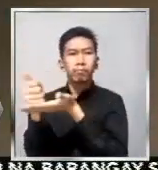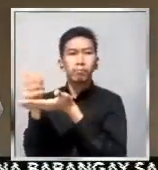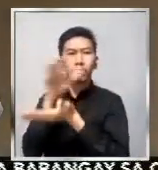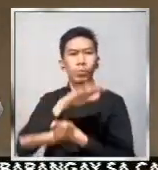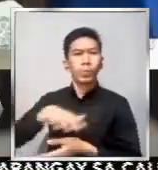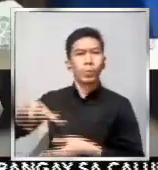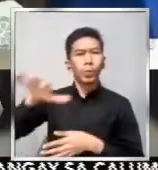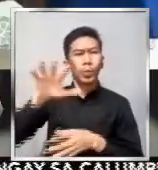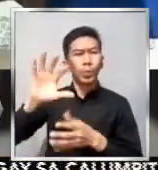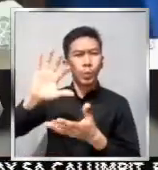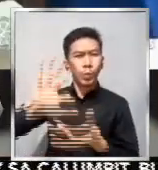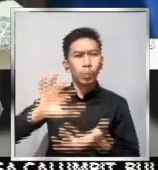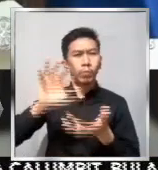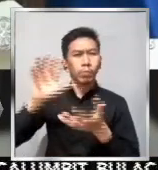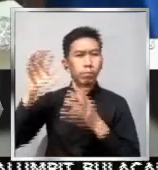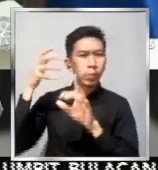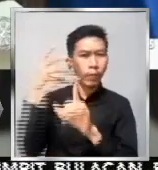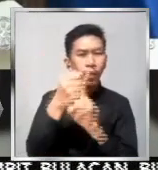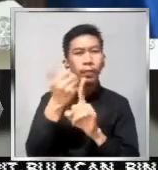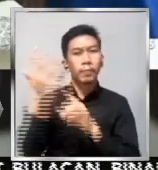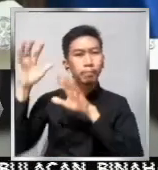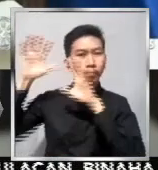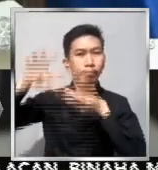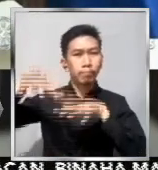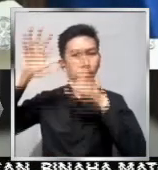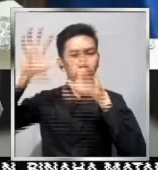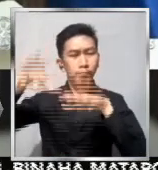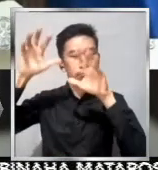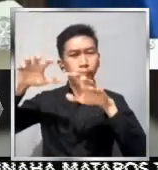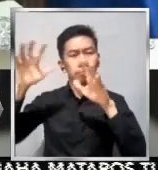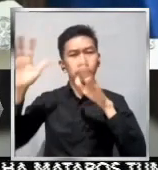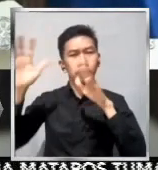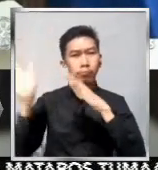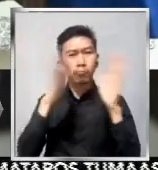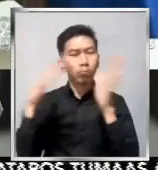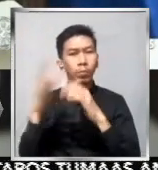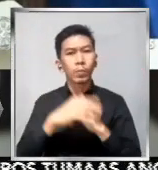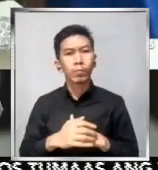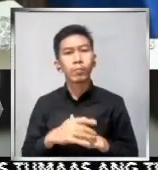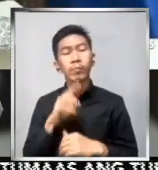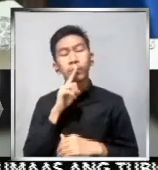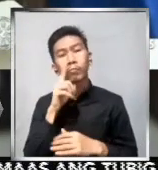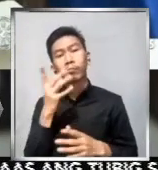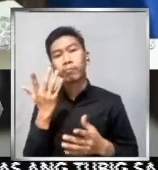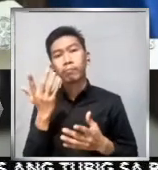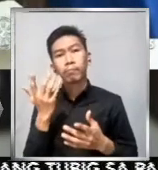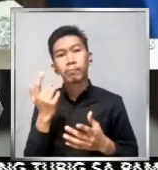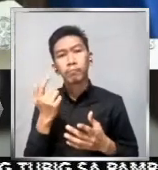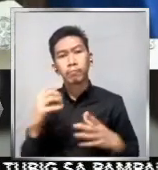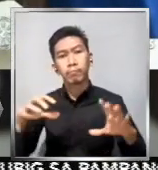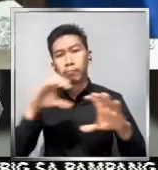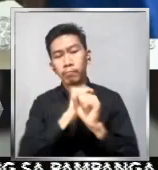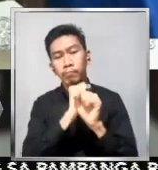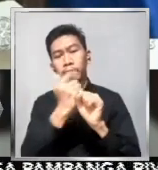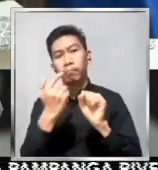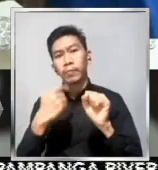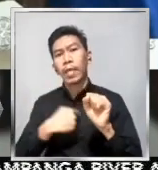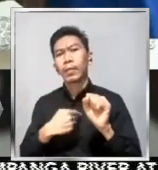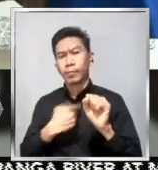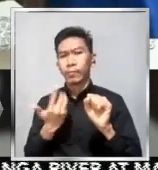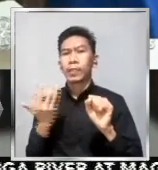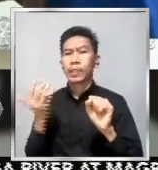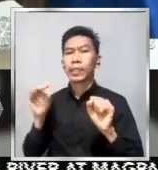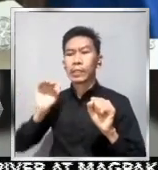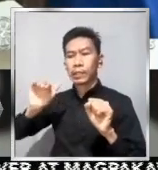madaling sabi, gusto ko yung task force na magbigay kaagad ng relief assistance sa